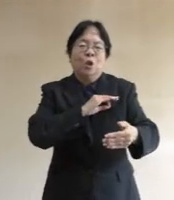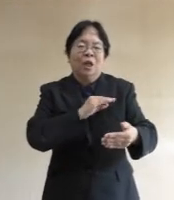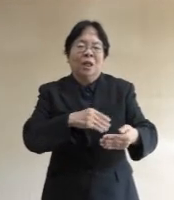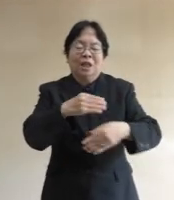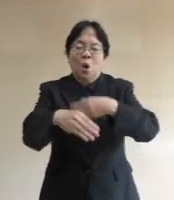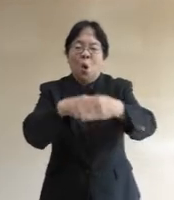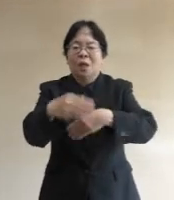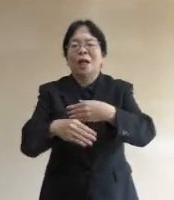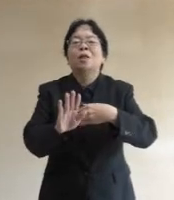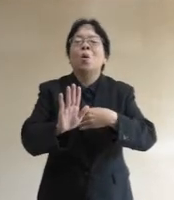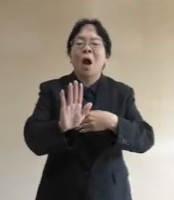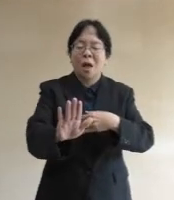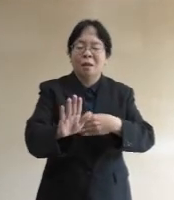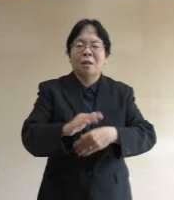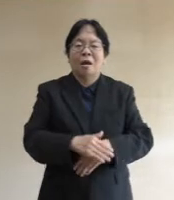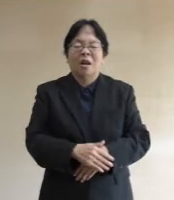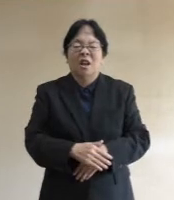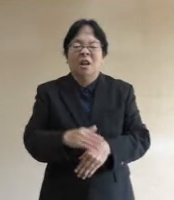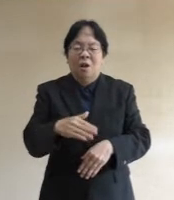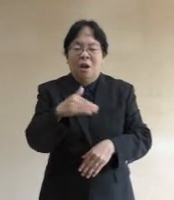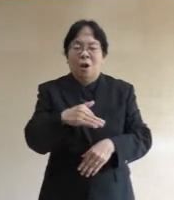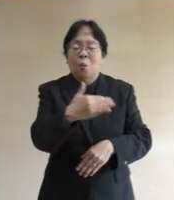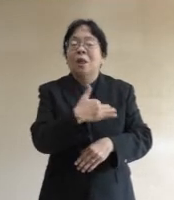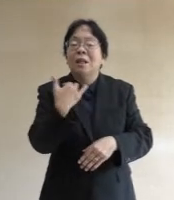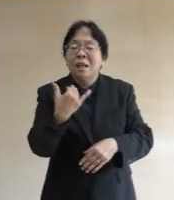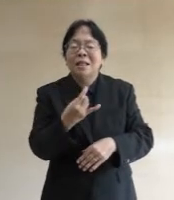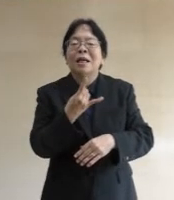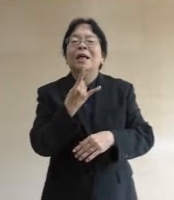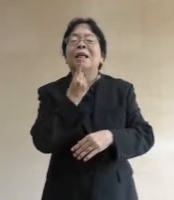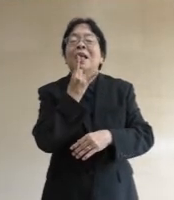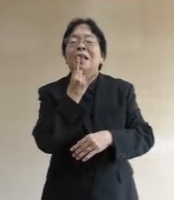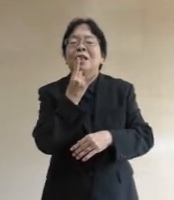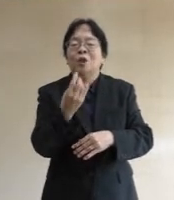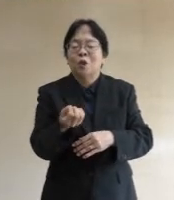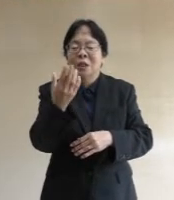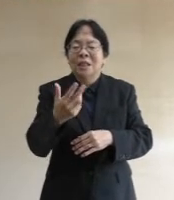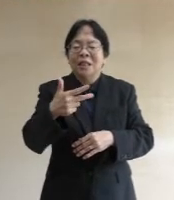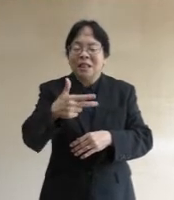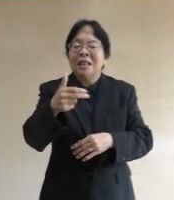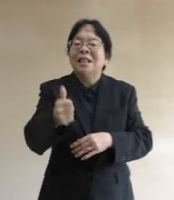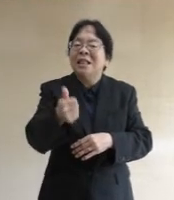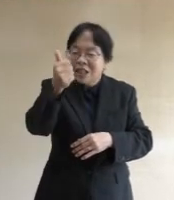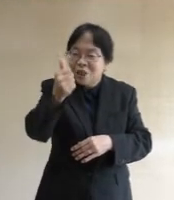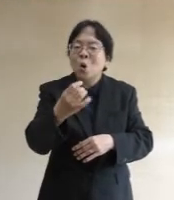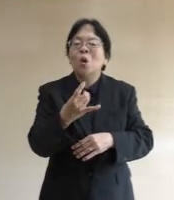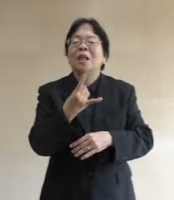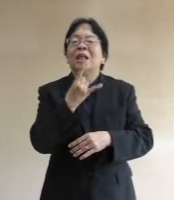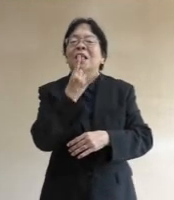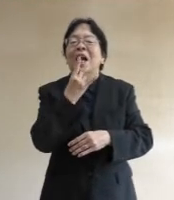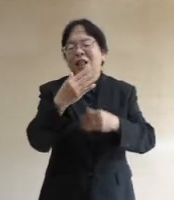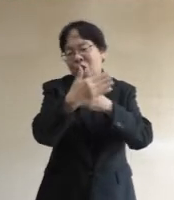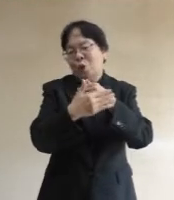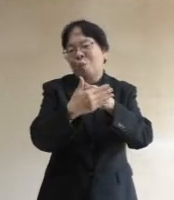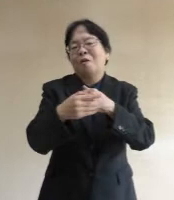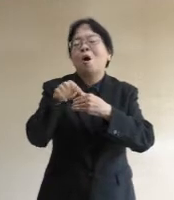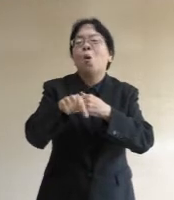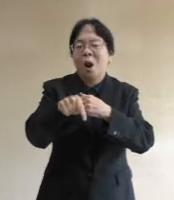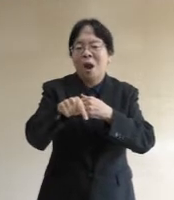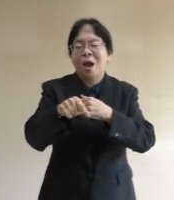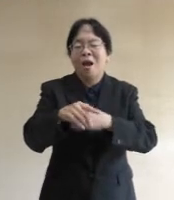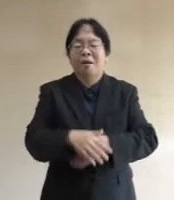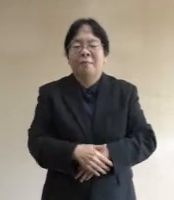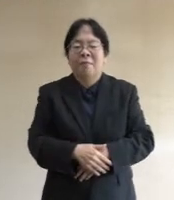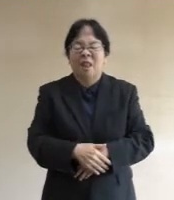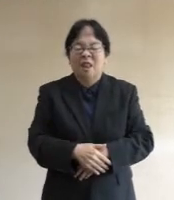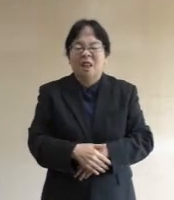に対して葉っぱをかけておりましたけど、まあ、やはりあの我々がまさにそう期待している新市長に期待しているところはそのそ